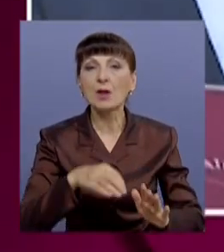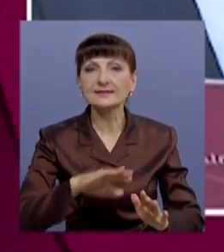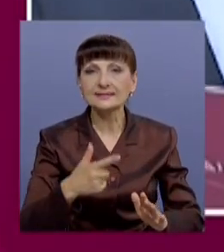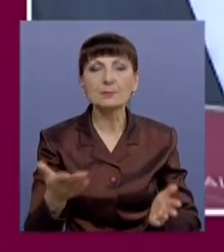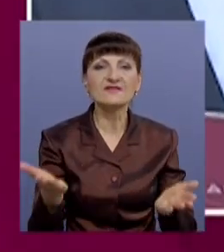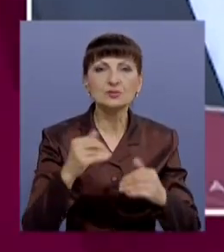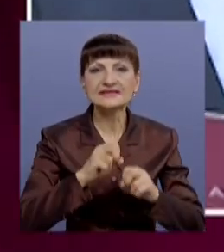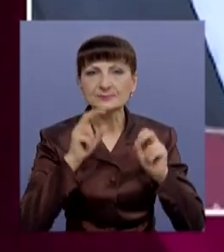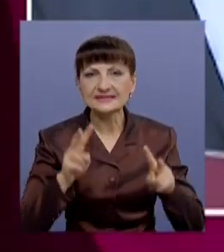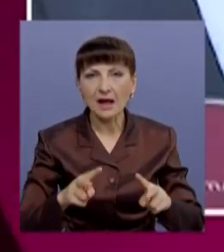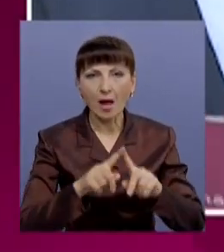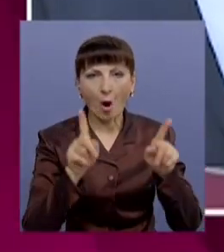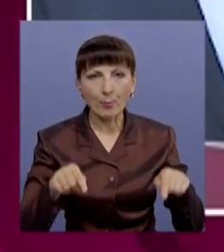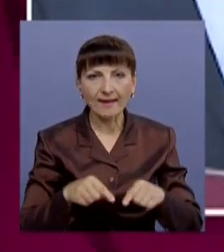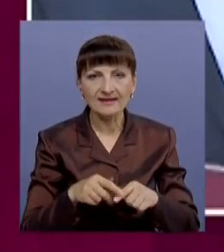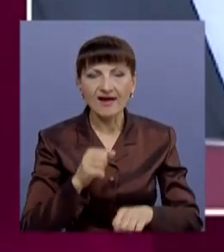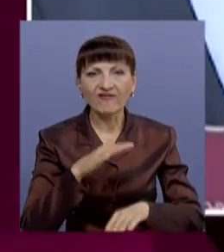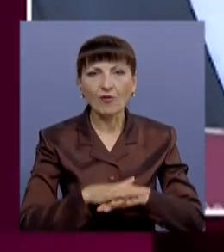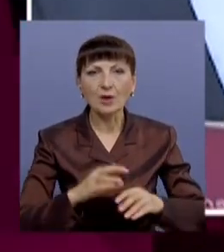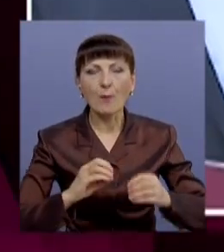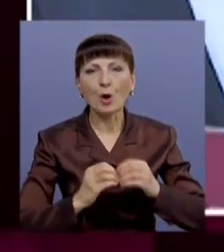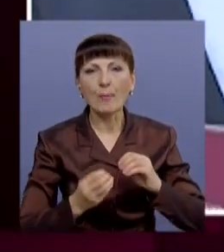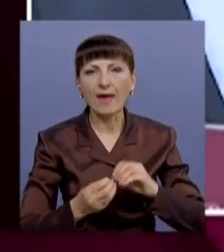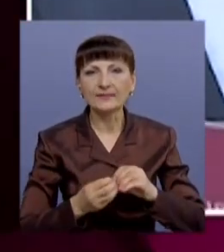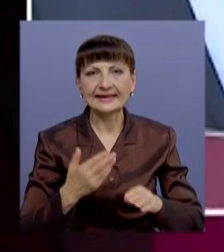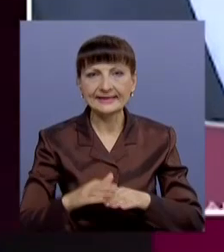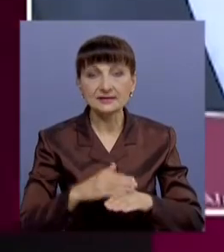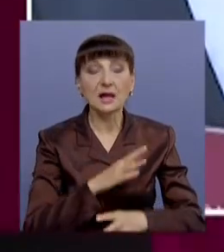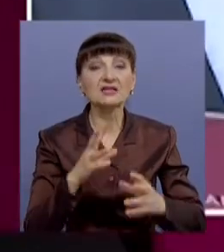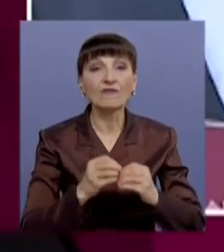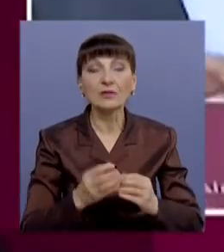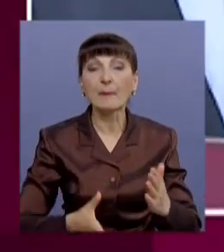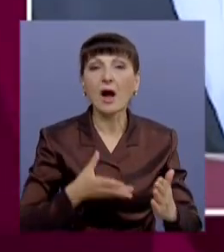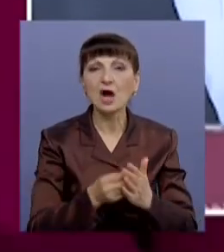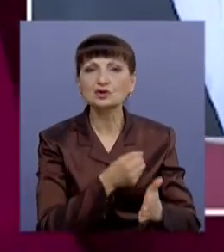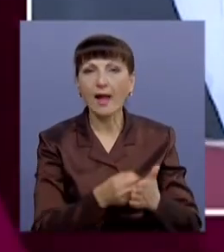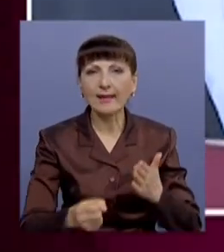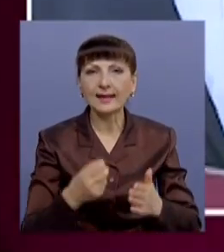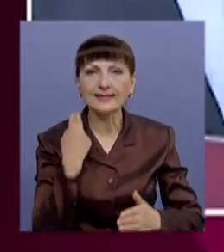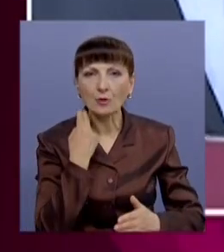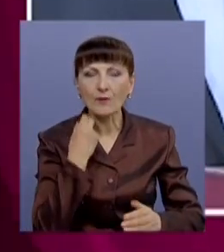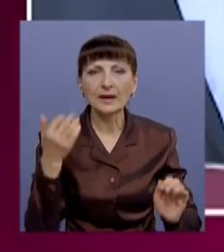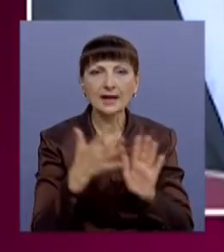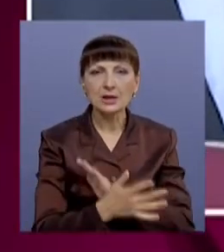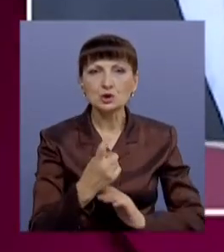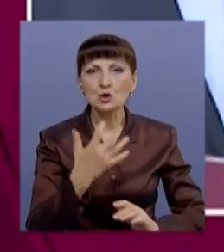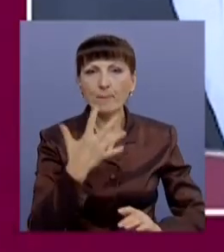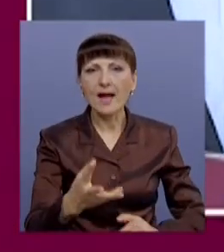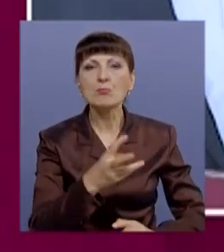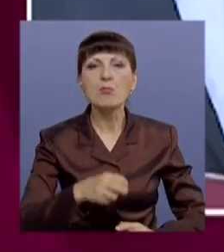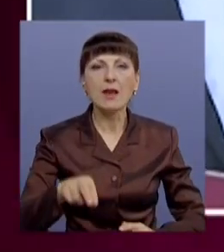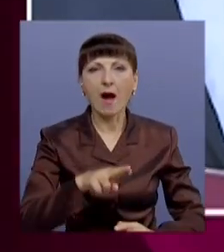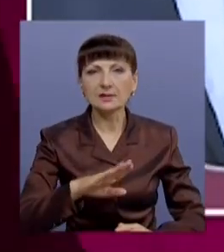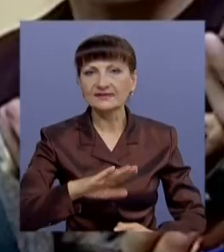из специальных облигаций фонда проблемных кредитов. Итого на погашение долгов населения потратят 105